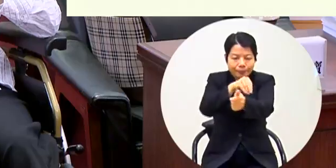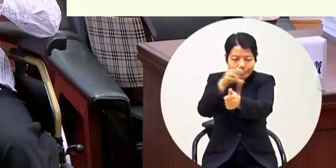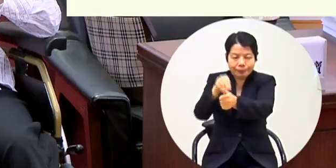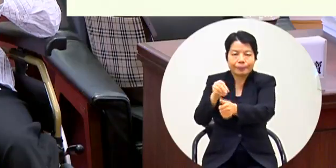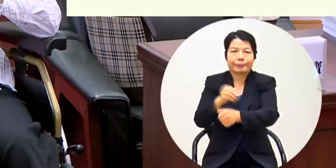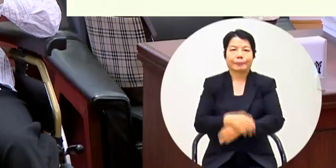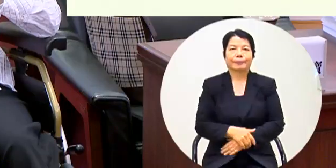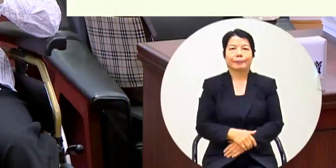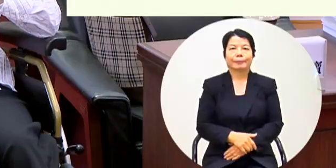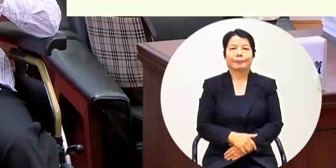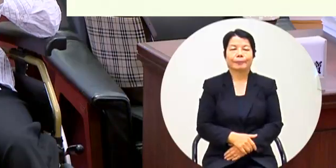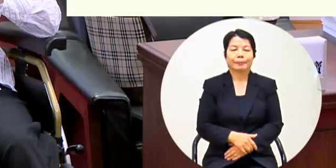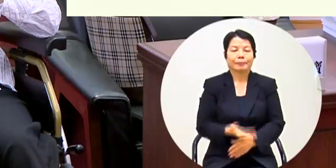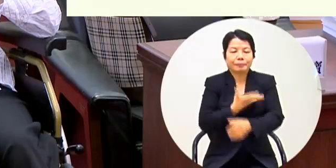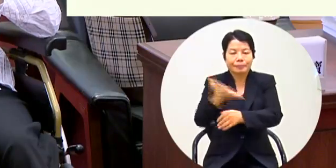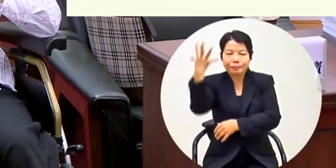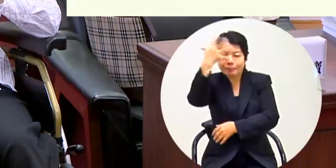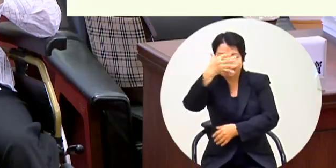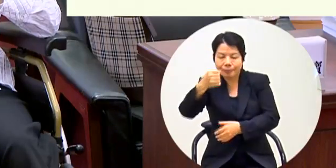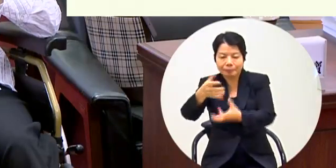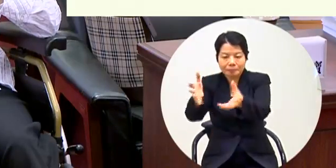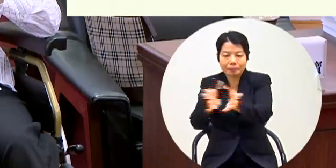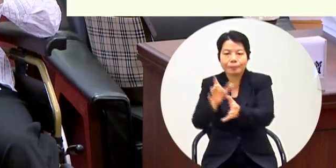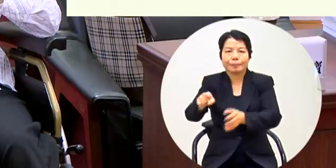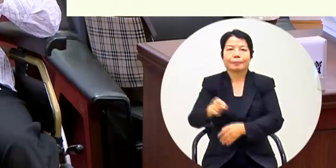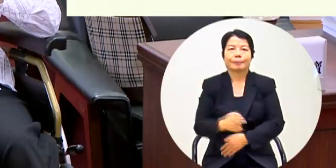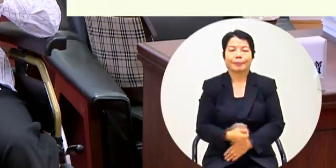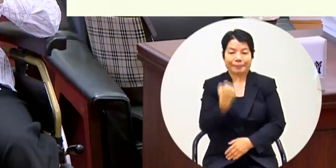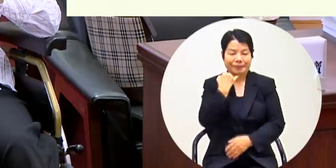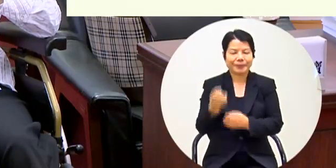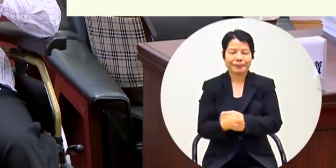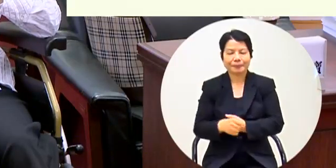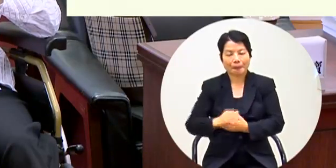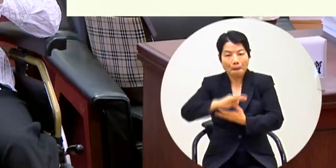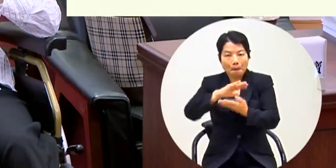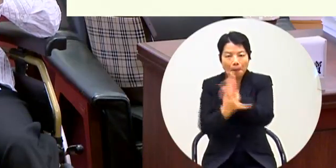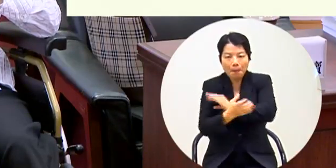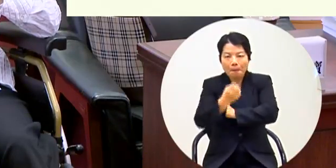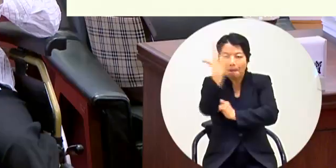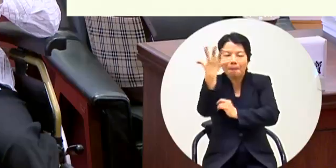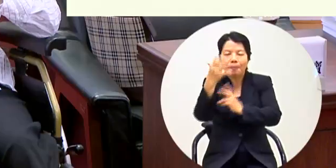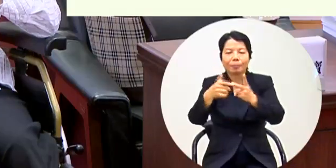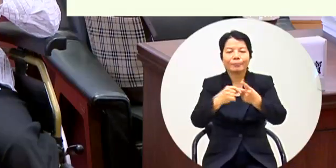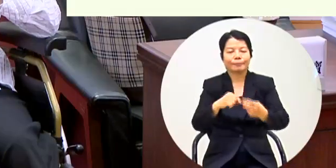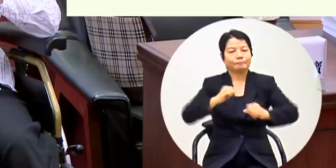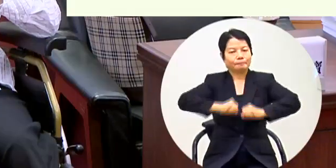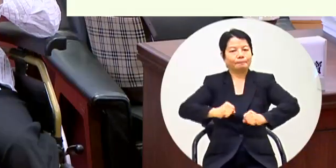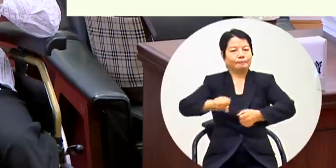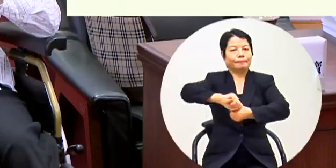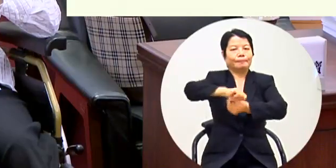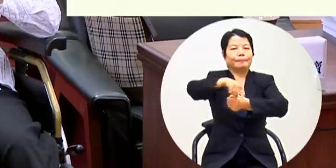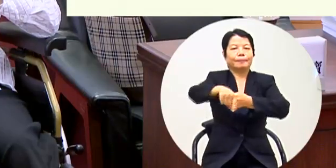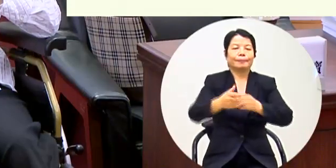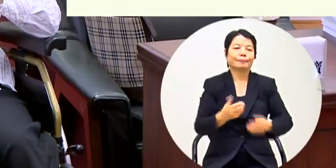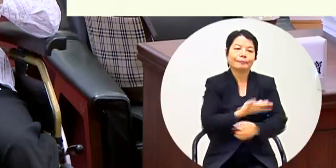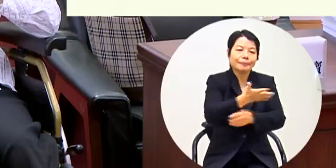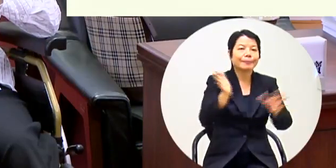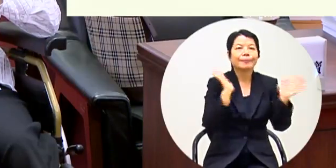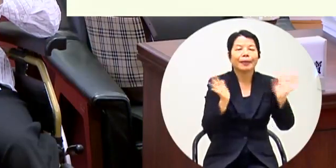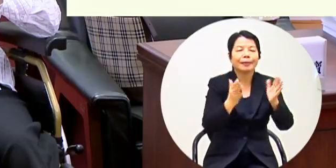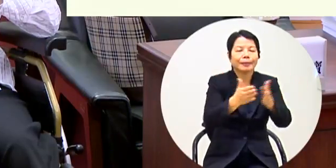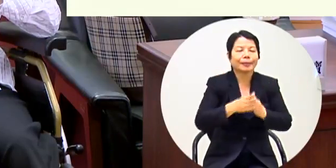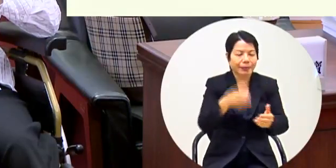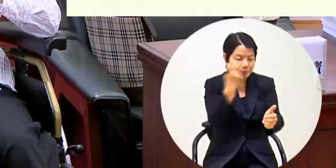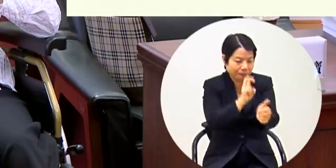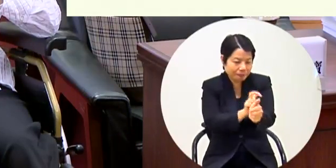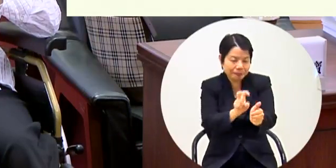呢更年轻而且更健康，也让我们的孩子呢有长辈的照顾呢，不会感到这个